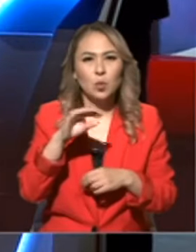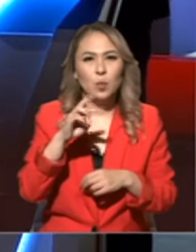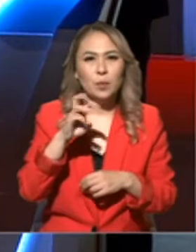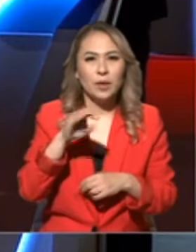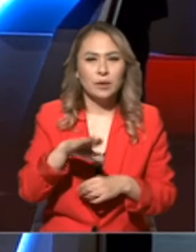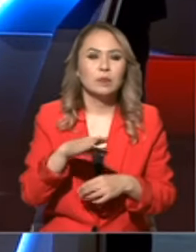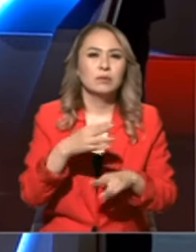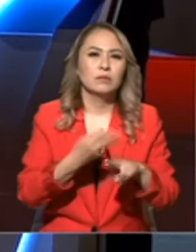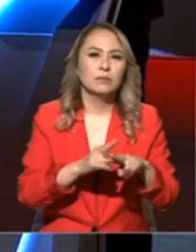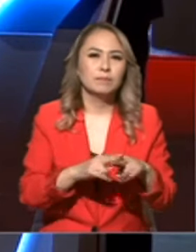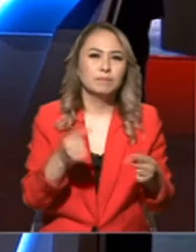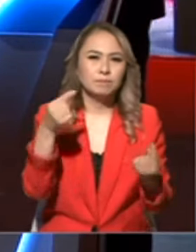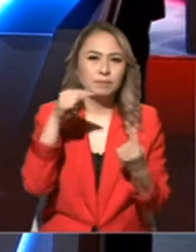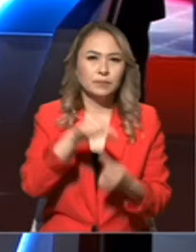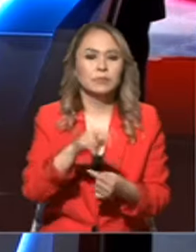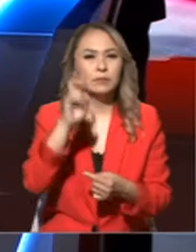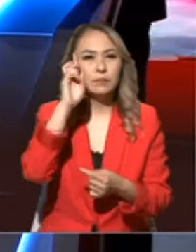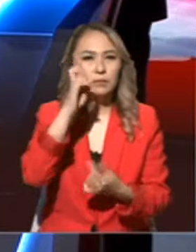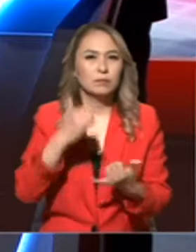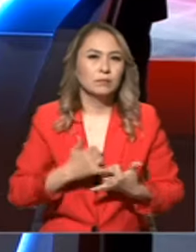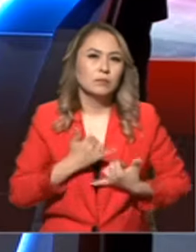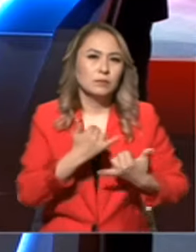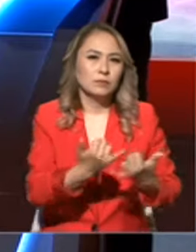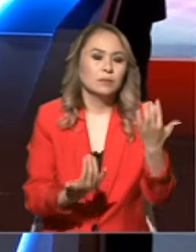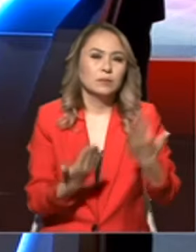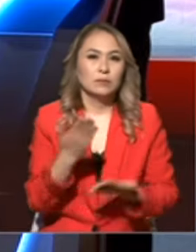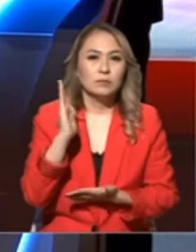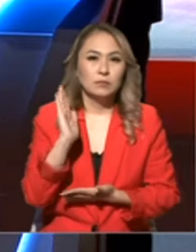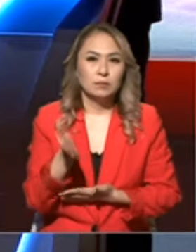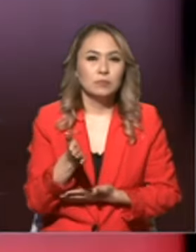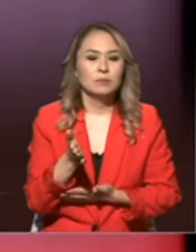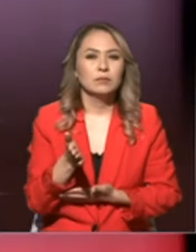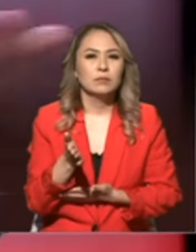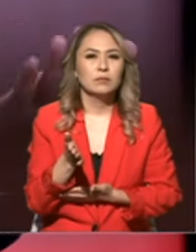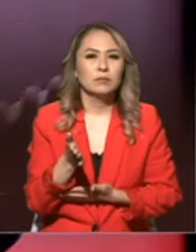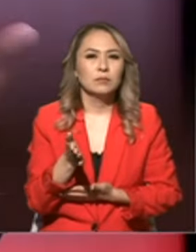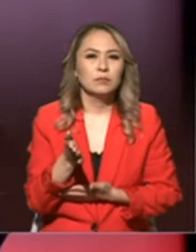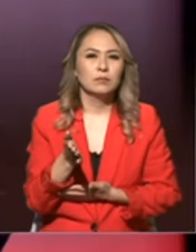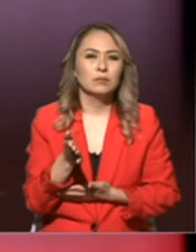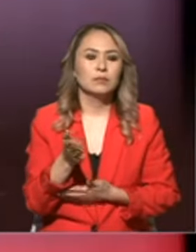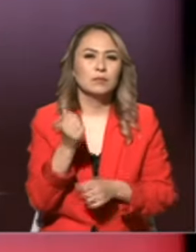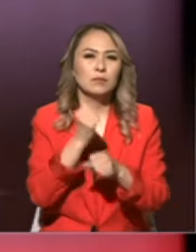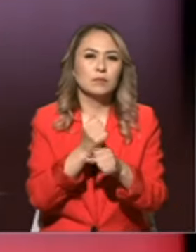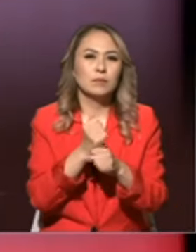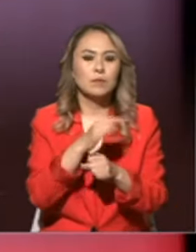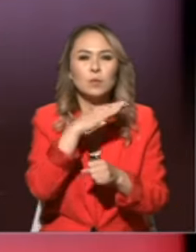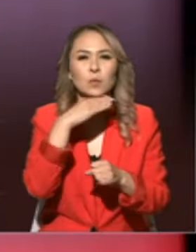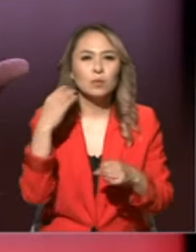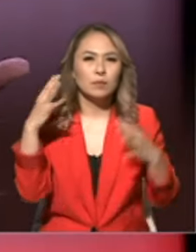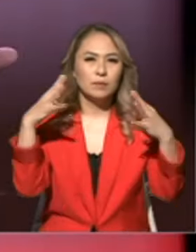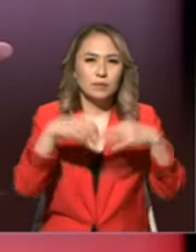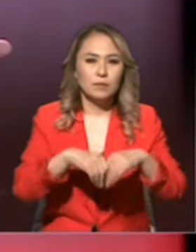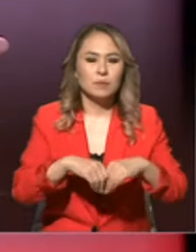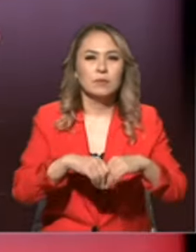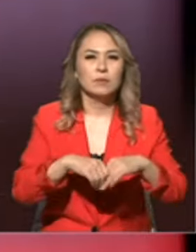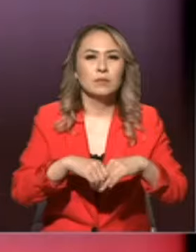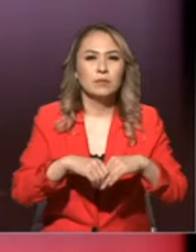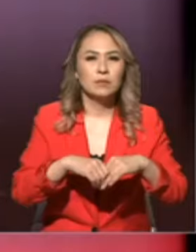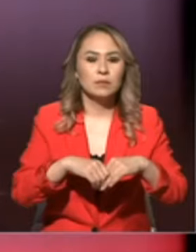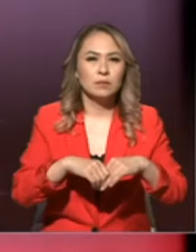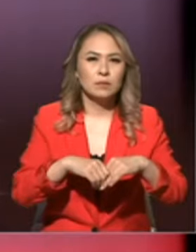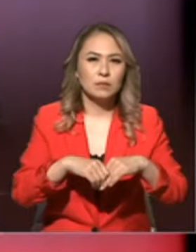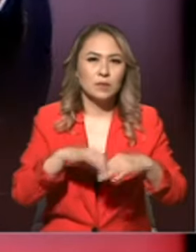Соны шығарып келтіріп, үкіметке ұсыныс берсек, иә? Сарапшылар болып, мысалы, неге сарапшылар бірікпейміз, иә? Сарапшылар болып ұсыныс